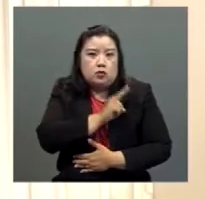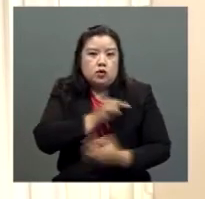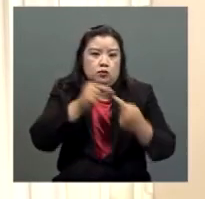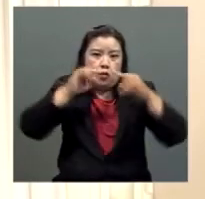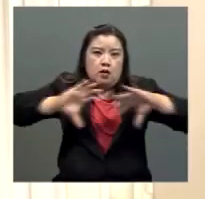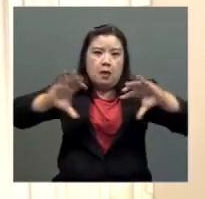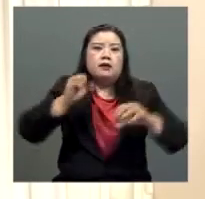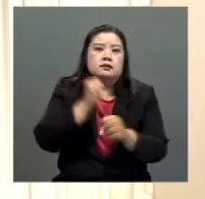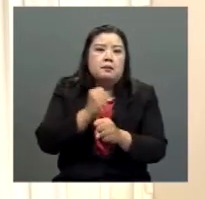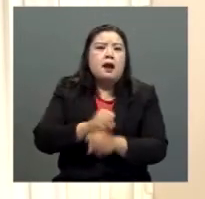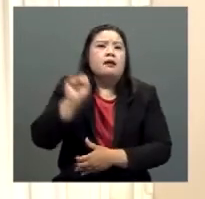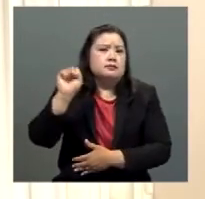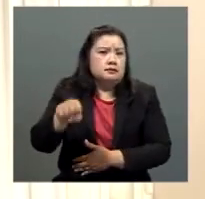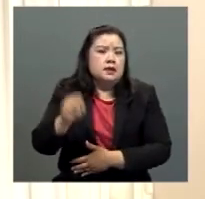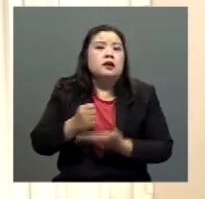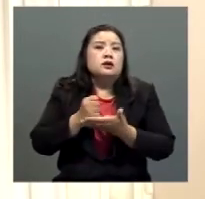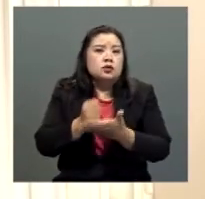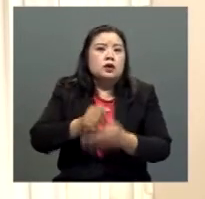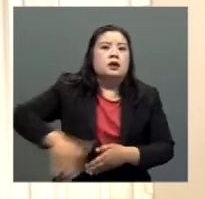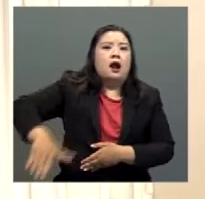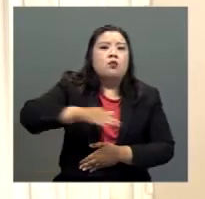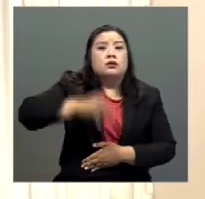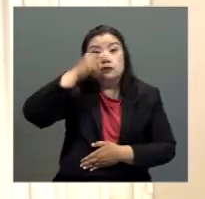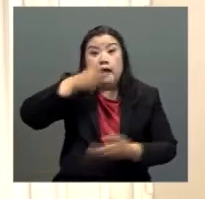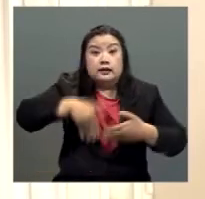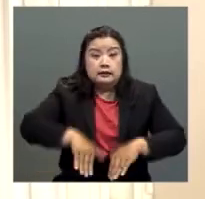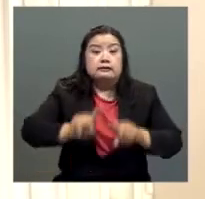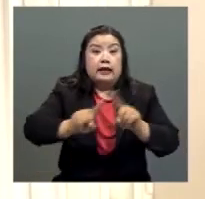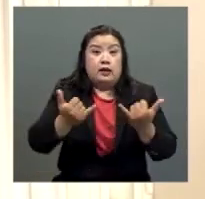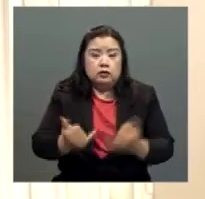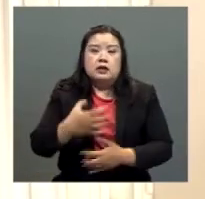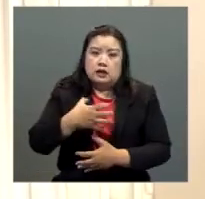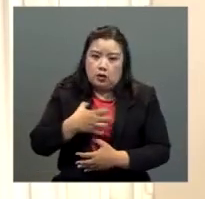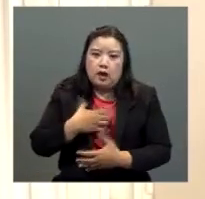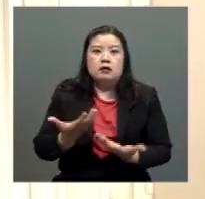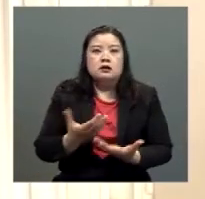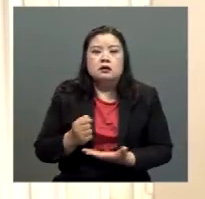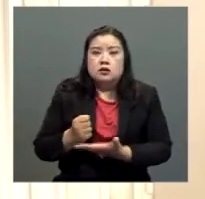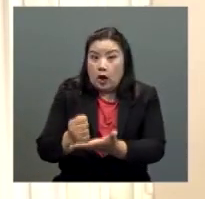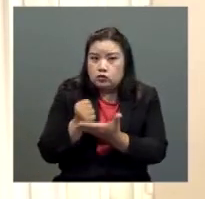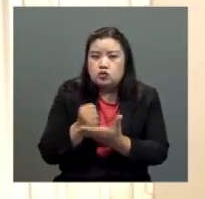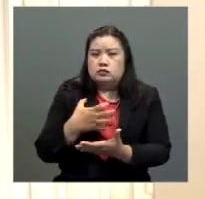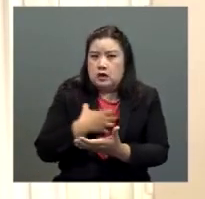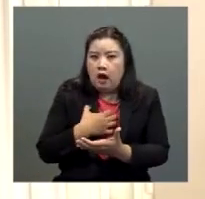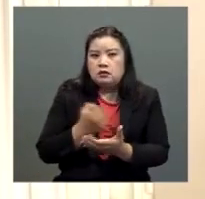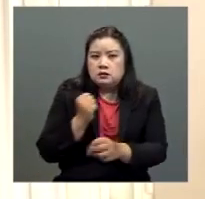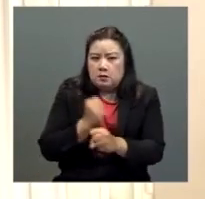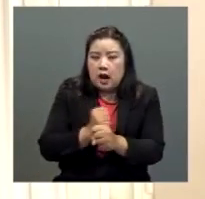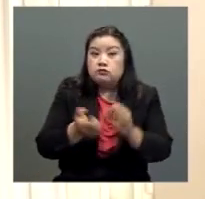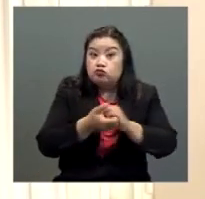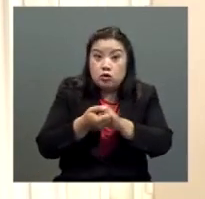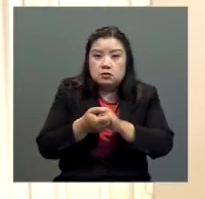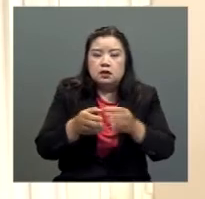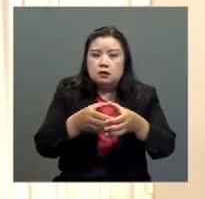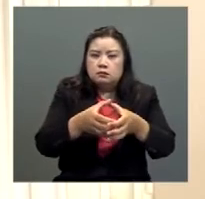ลที่ต้องช่วยเหลือคนไทยทั้งประเทศแต่เราสามารถจะขยายแรงกำลังในการช่วยเหลือให้ใหญ่ขึ้นได้ด้วยความร่ว